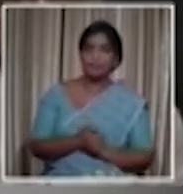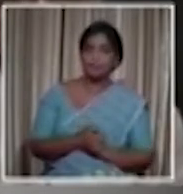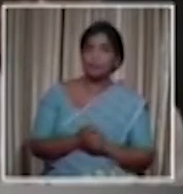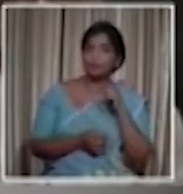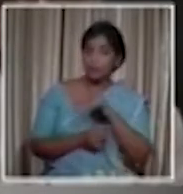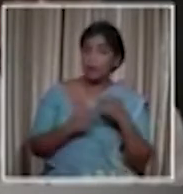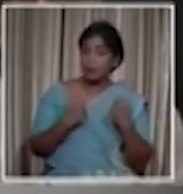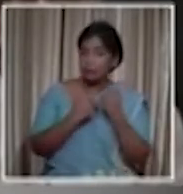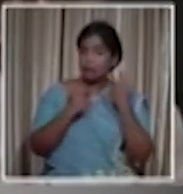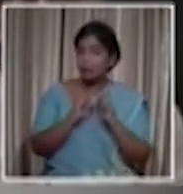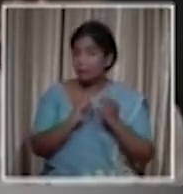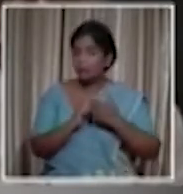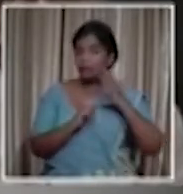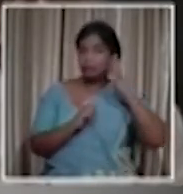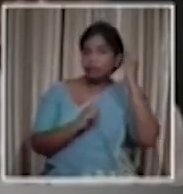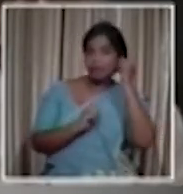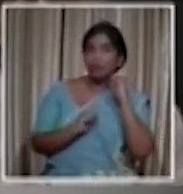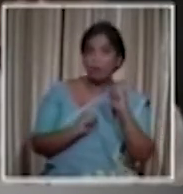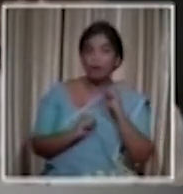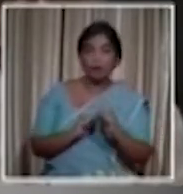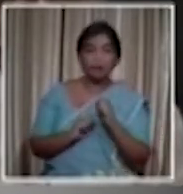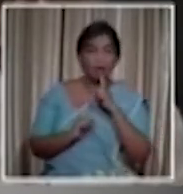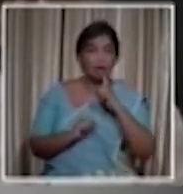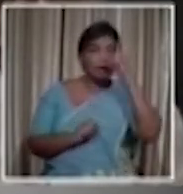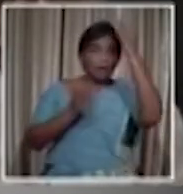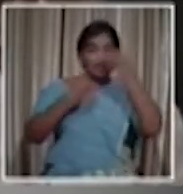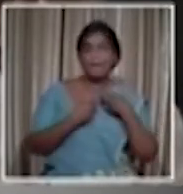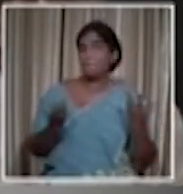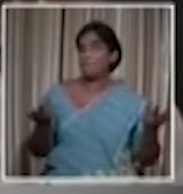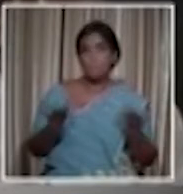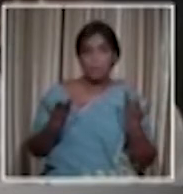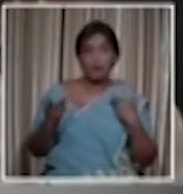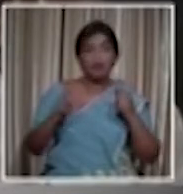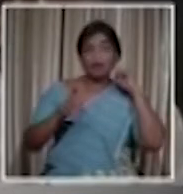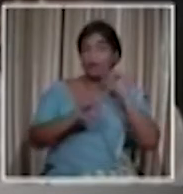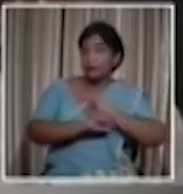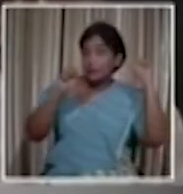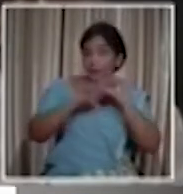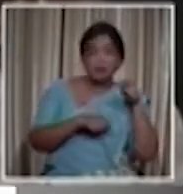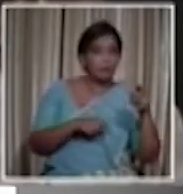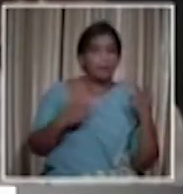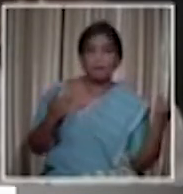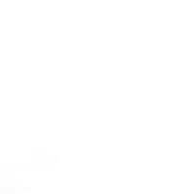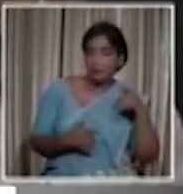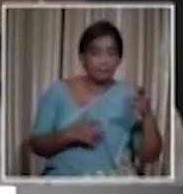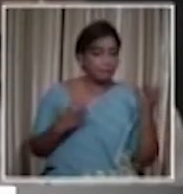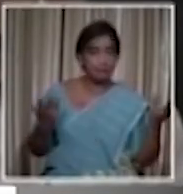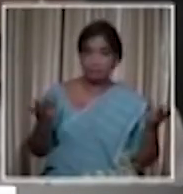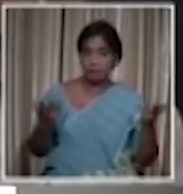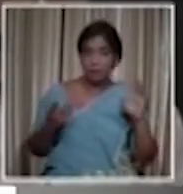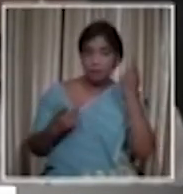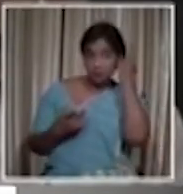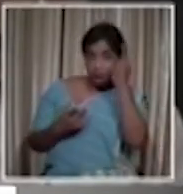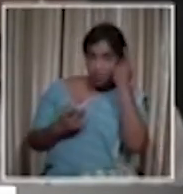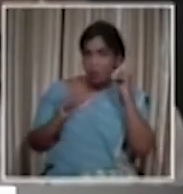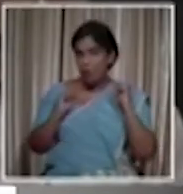මේ අභියෝගය ජය ගන්න පුළුවන් වෙන්නේ ප්‍රතිහාර වලින් නෙවෙයි සටන් පාට වලින් නෙවෙයි මැජික් වලින් නෙමෙයි බුද්ධිමත්ව